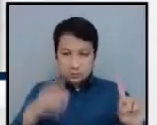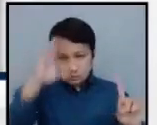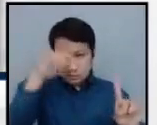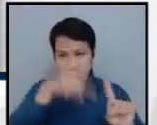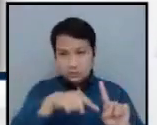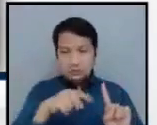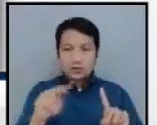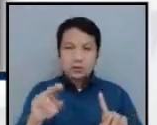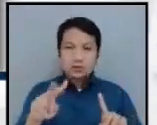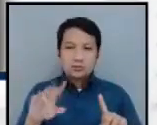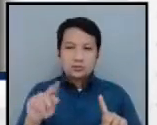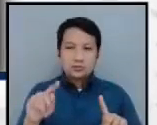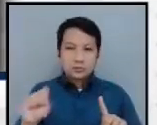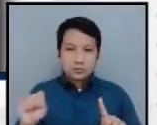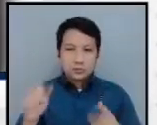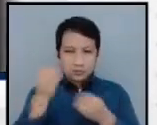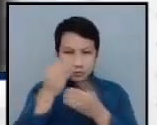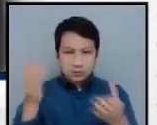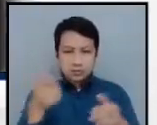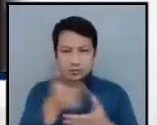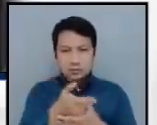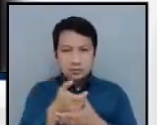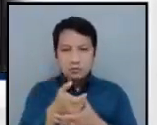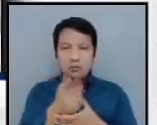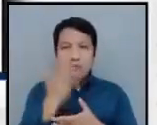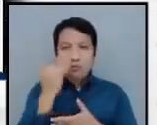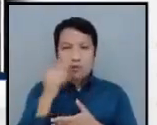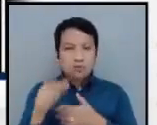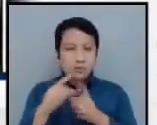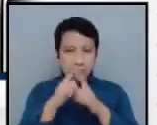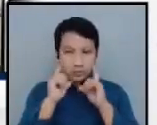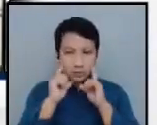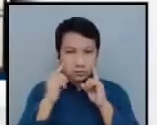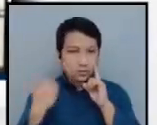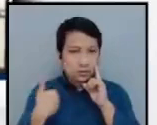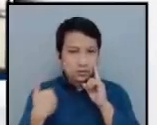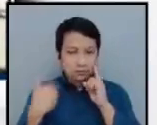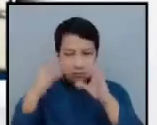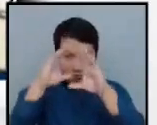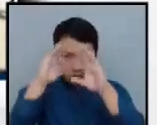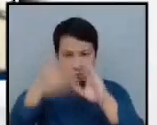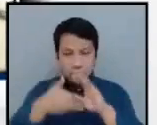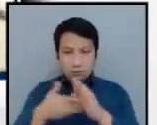na hinarang sa checkpoint dahil sa hindi pagsusuot ng face mask